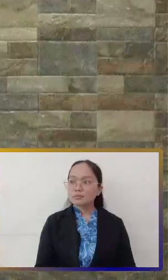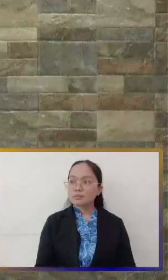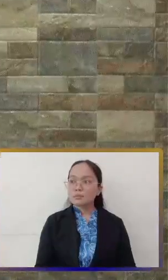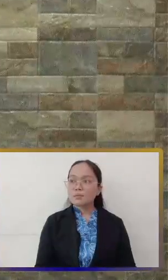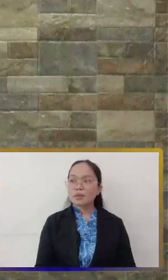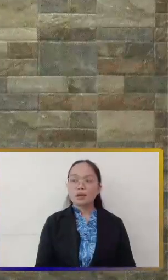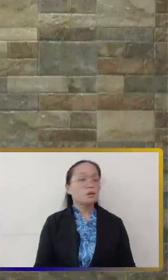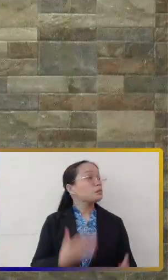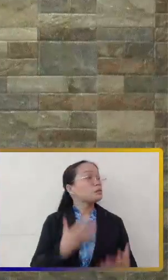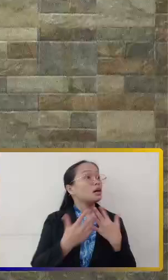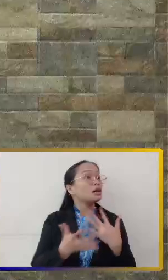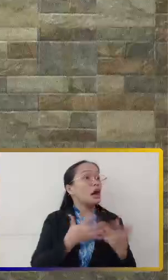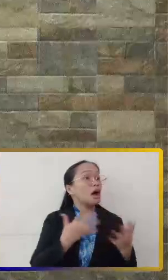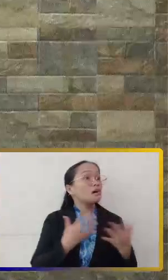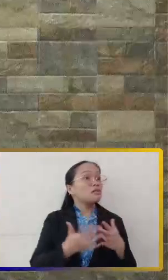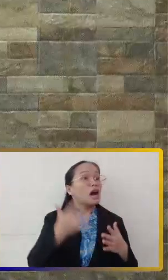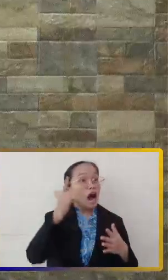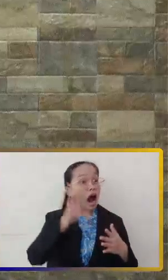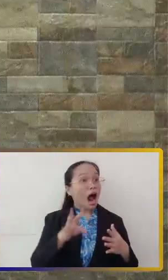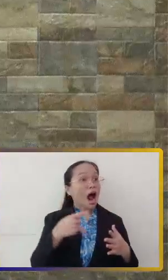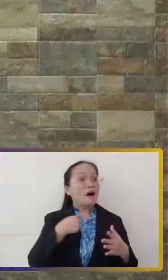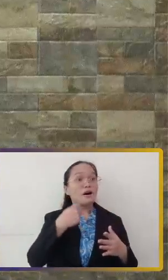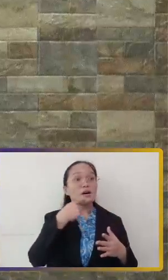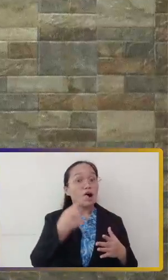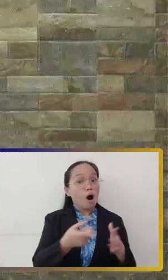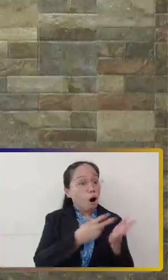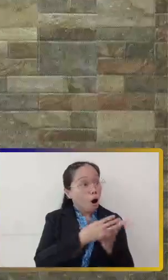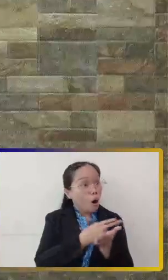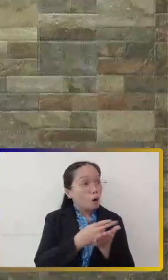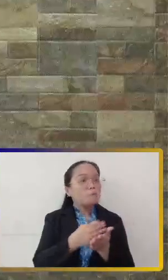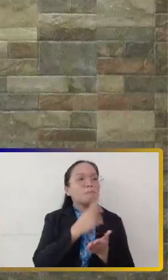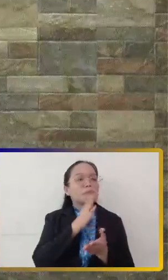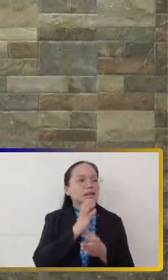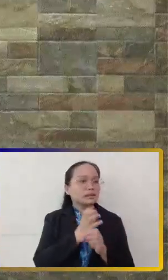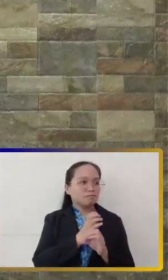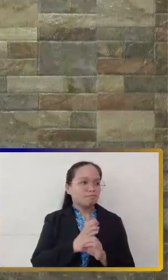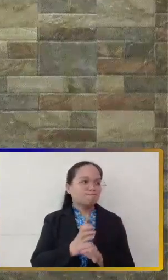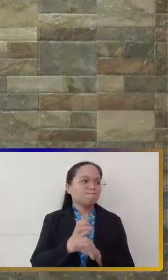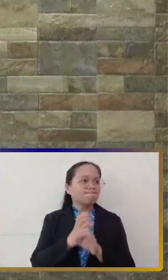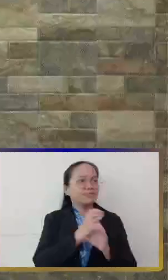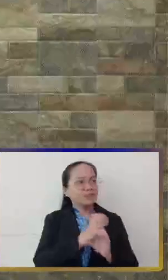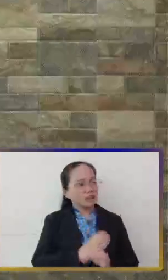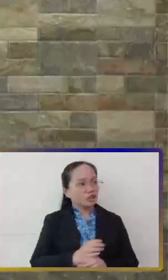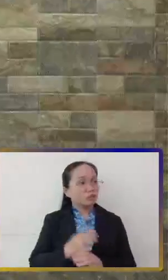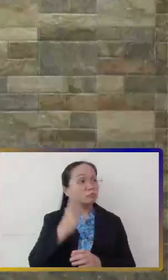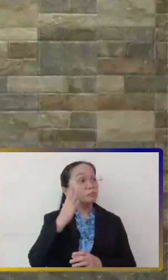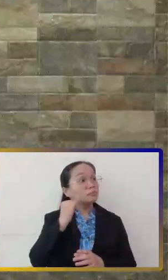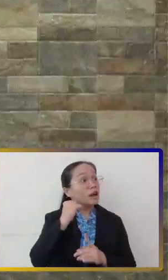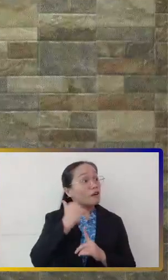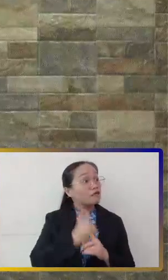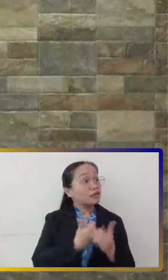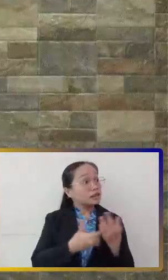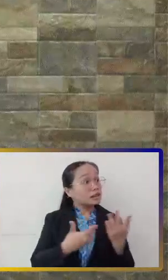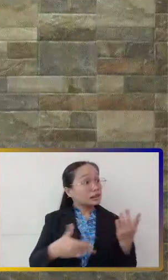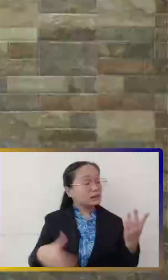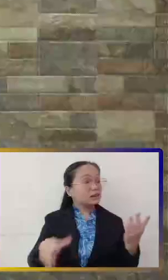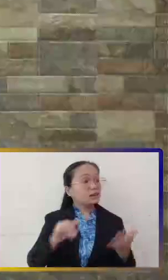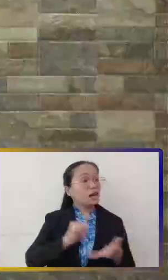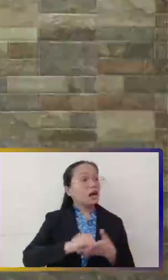Anumang dineclare ng Panginoon na holy, be careful, brethren. Because everything that